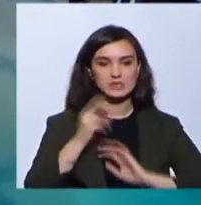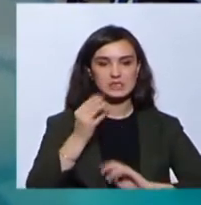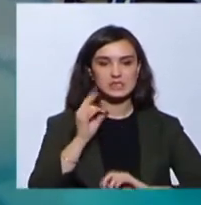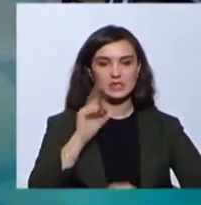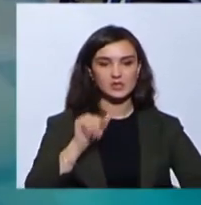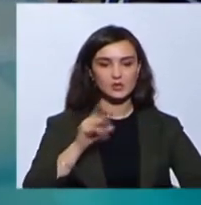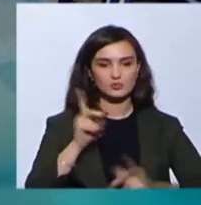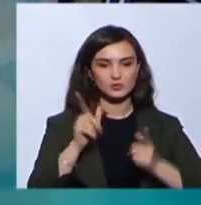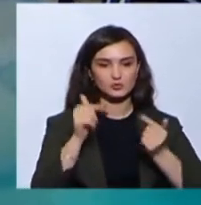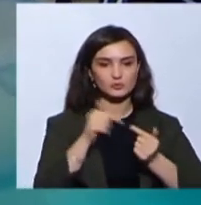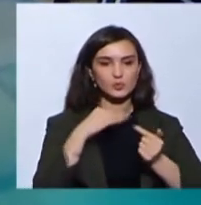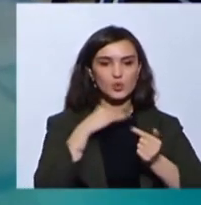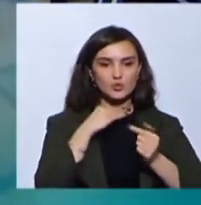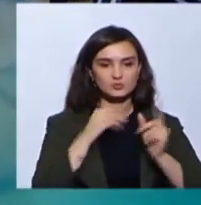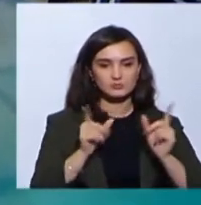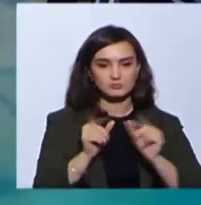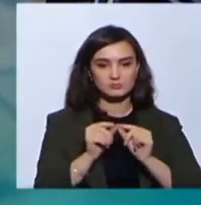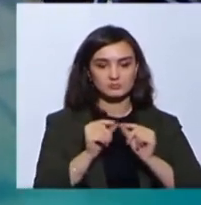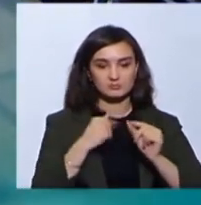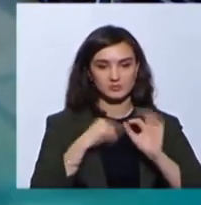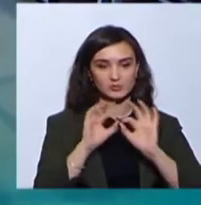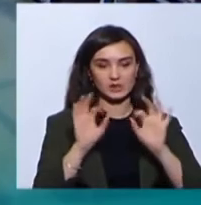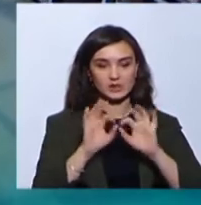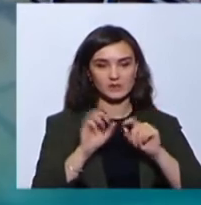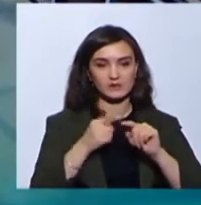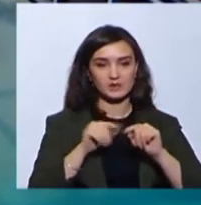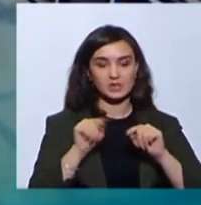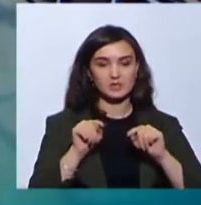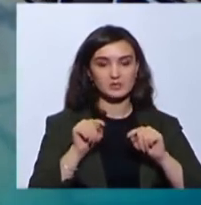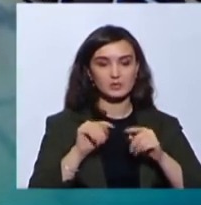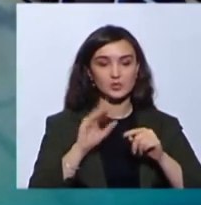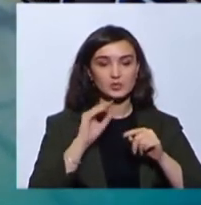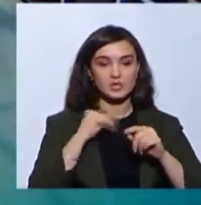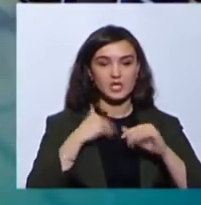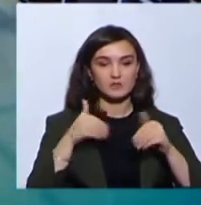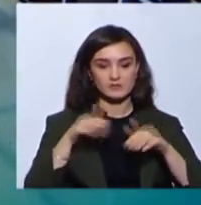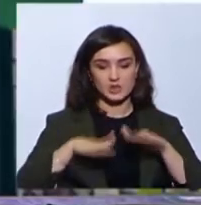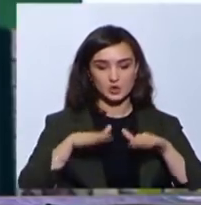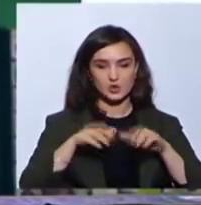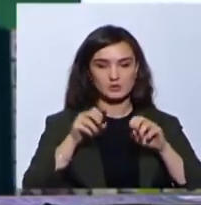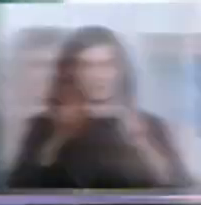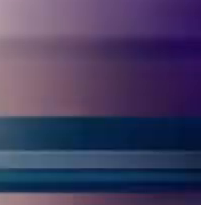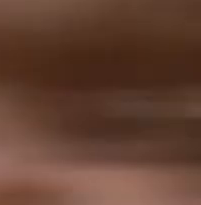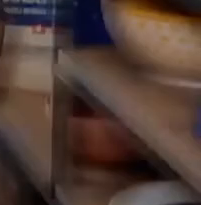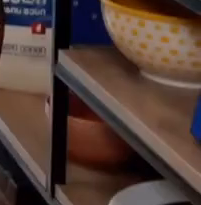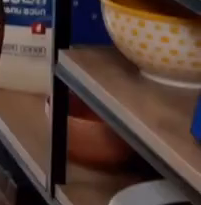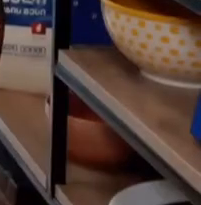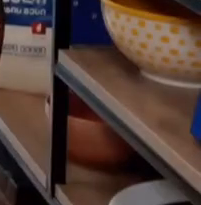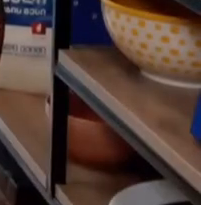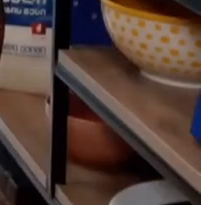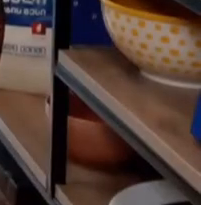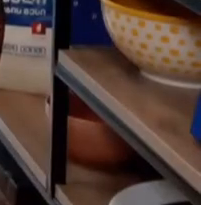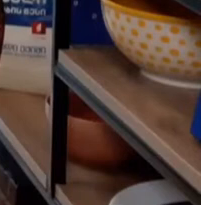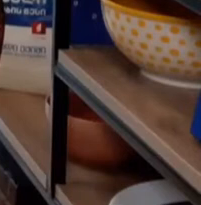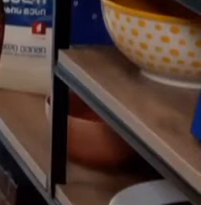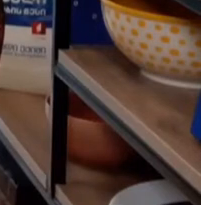უნდა შეუსაბამოთ ხორცის იმ ნაჭერს რომელიც მე აღწერე. ეს არის იმ პირობებში, როდესაც არ გვაქვს სასწორი და სპეციალური ცხრილები.